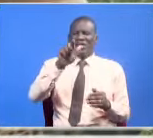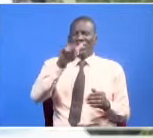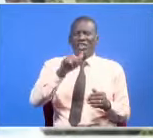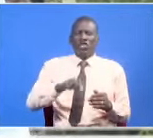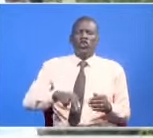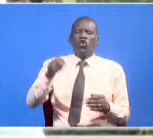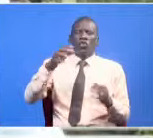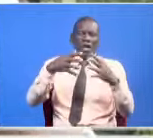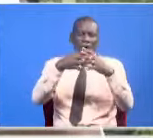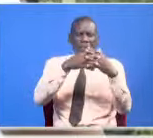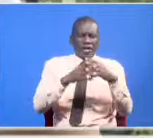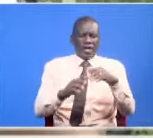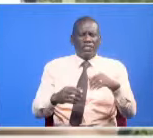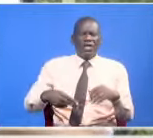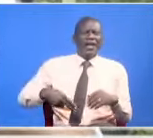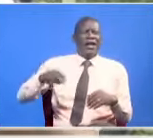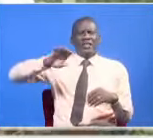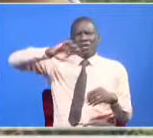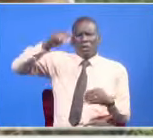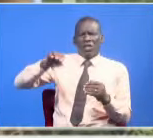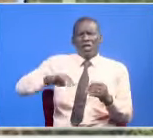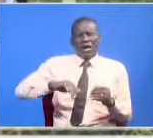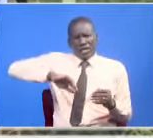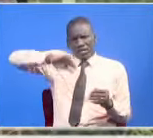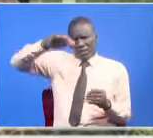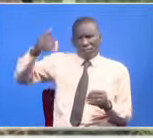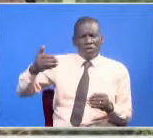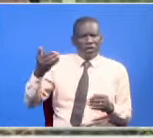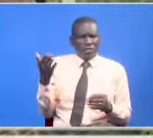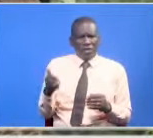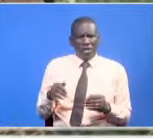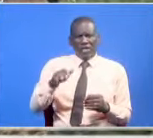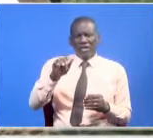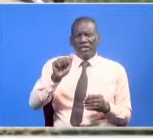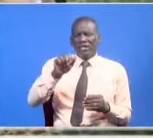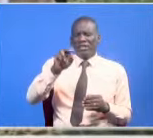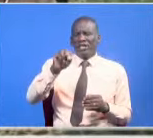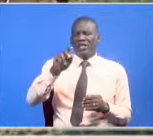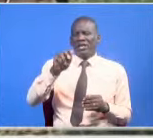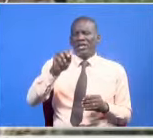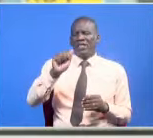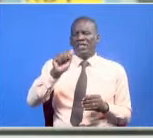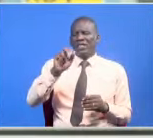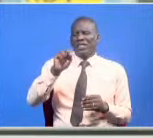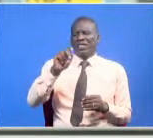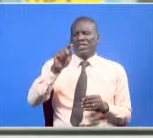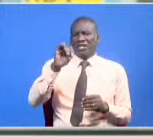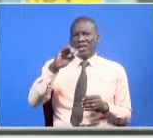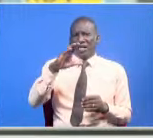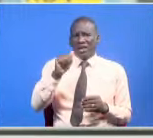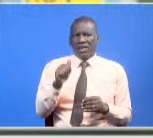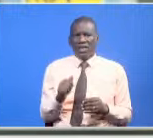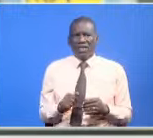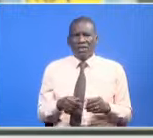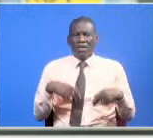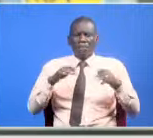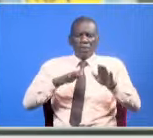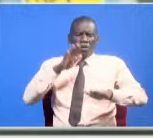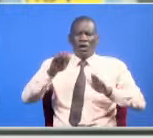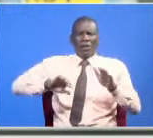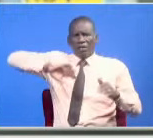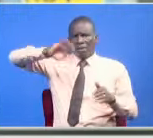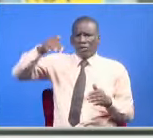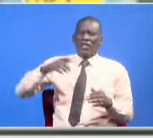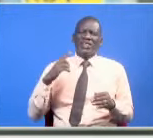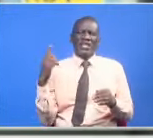highest. Alafu kuna mlima ingine iko Antarctica, inaitwa Mount Vision. Wale ambao wanakwea mlima